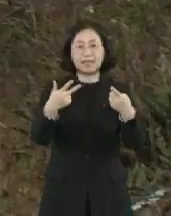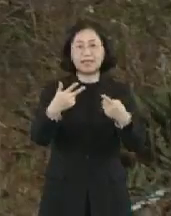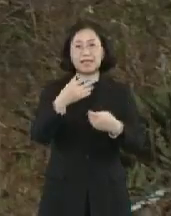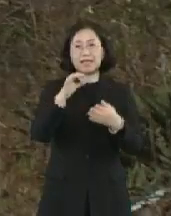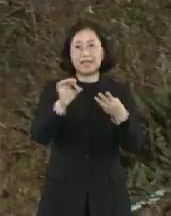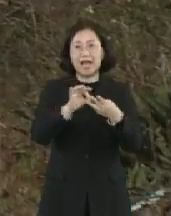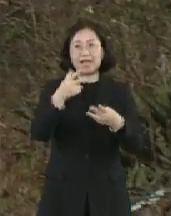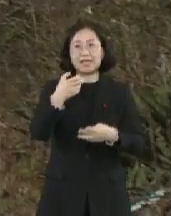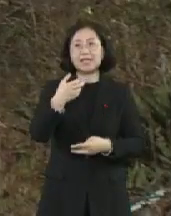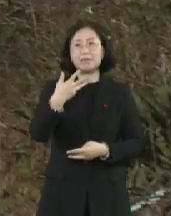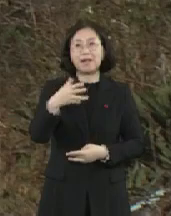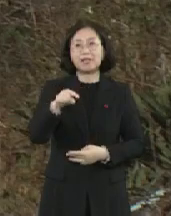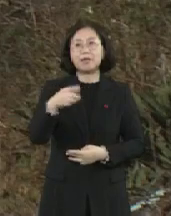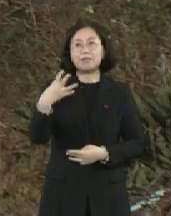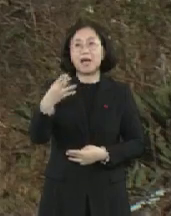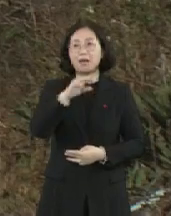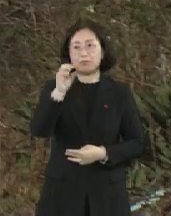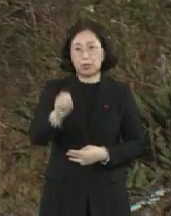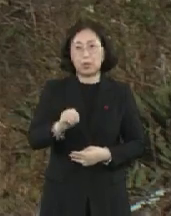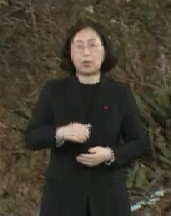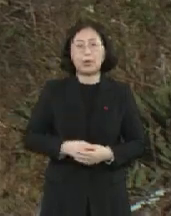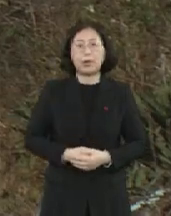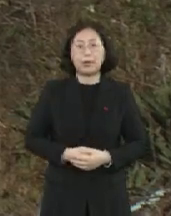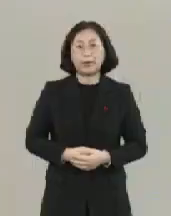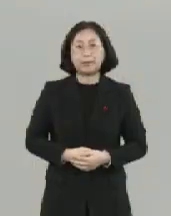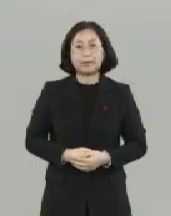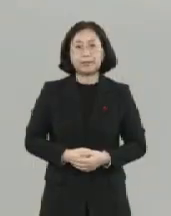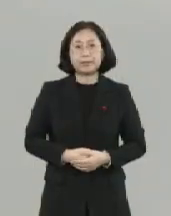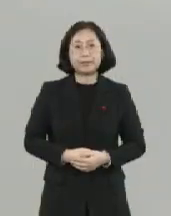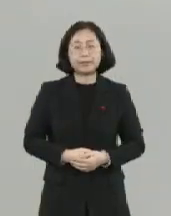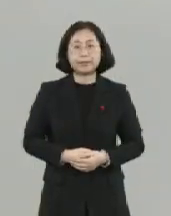태안 78.4% 로 뒤를 이었습니다